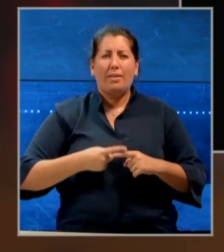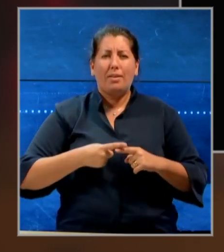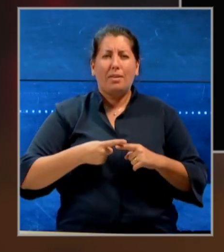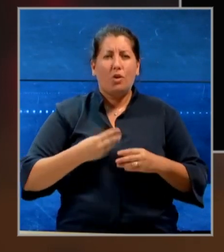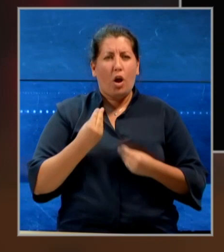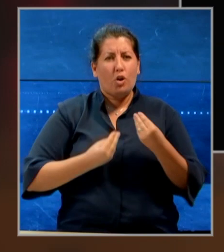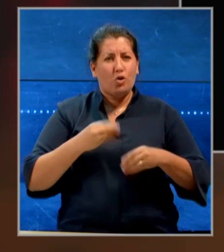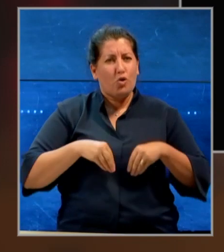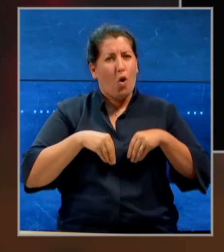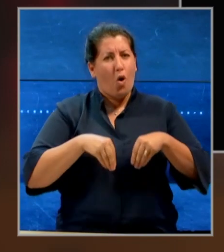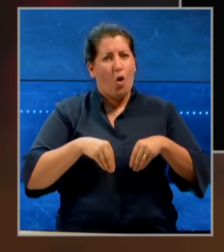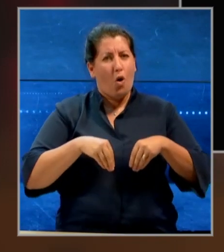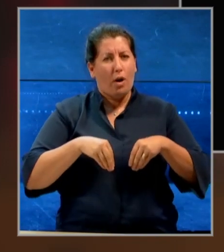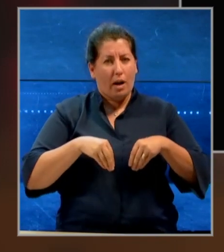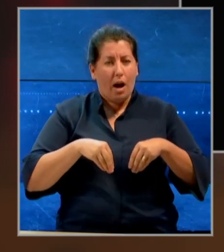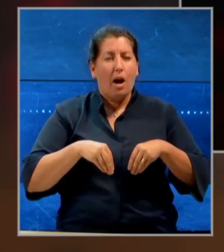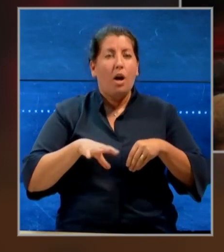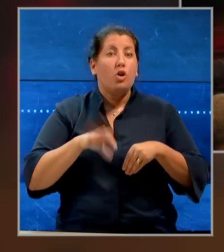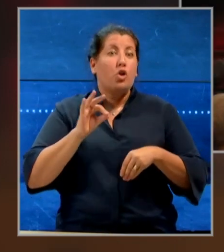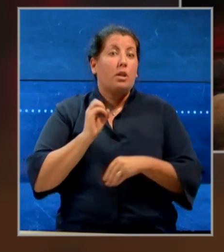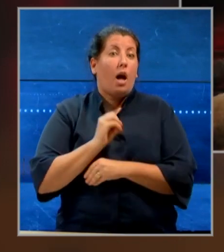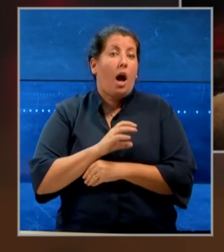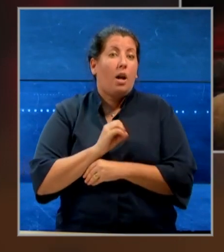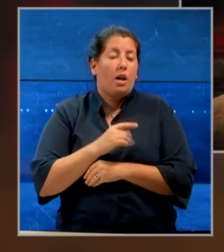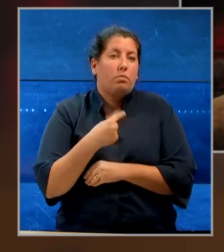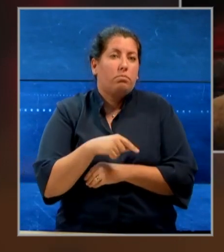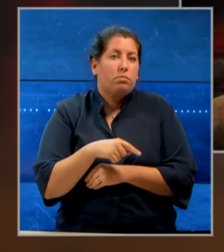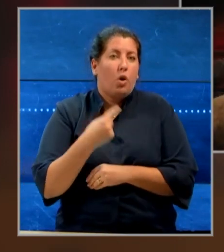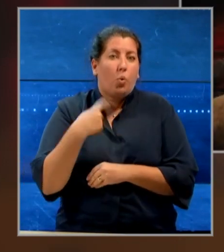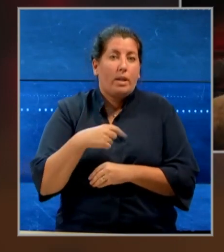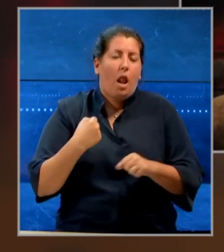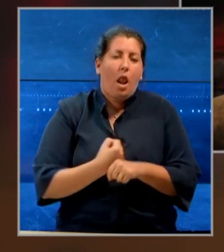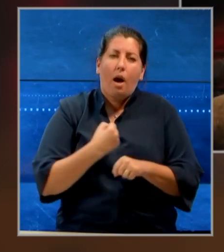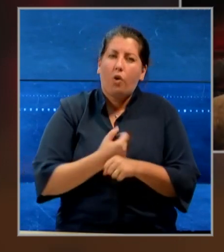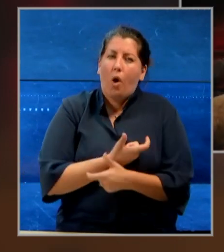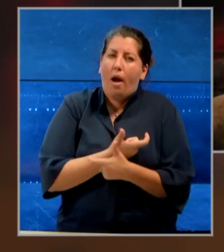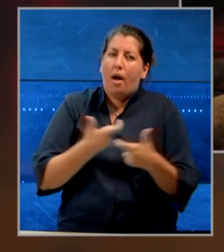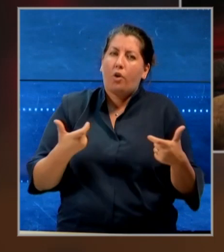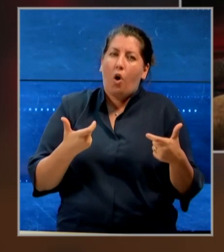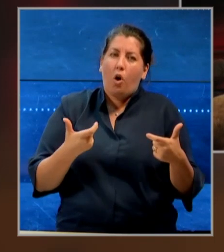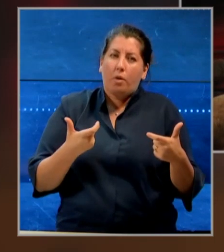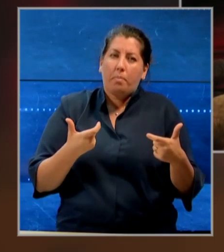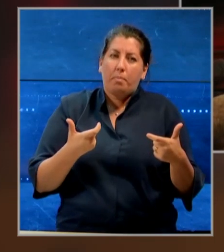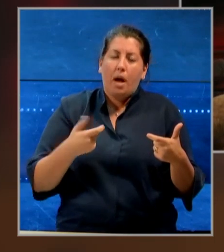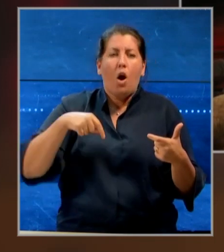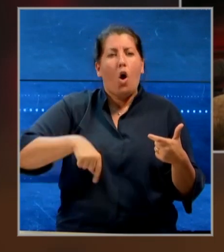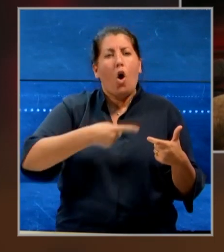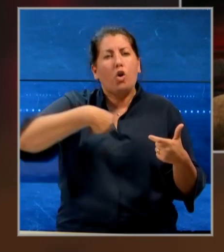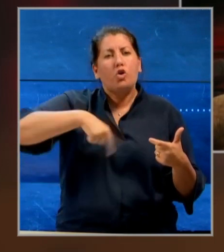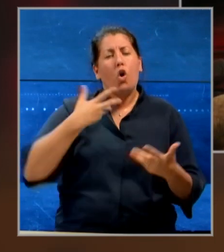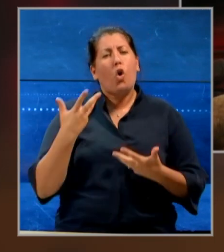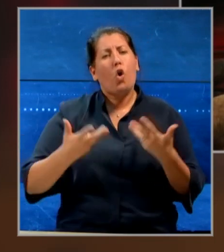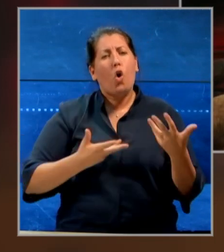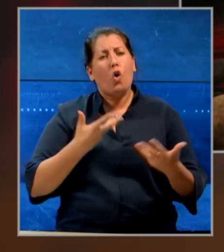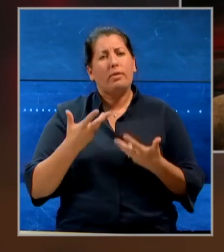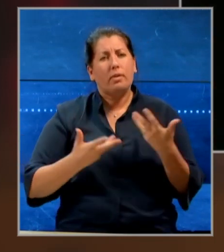nelle scelte dell'allenatore, quindi è stato fatto un lavoro enorme e credo noi siamo veramente oggi molto contenti di quello che